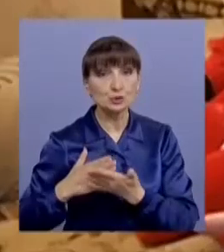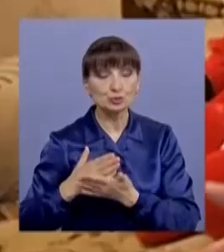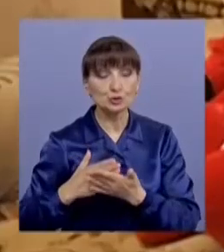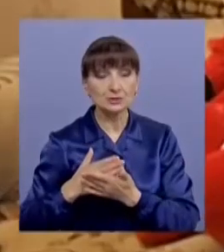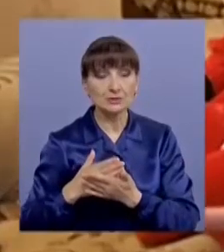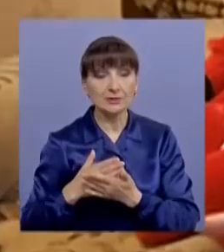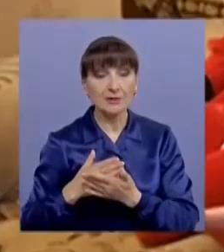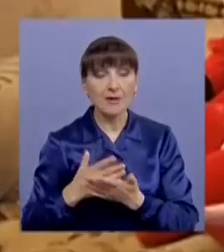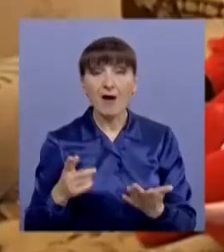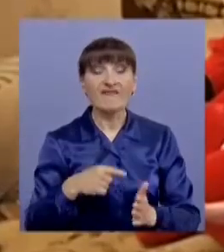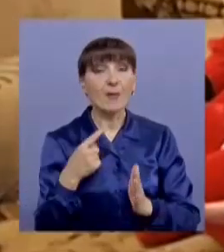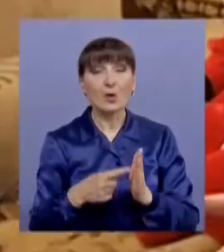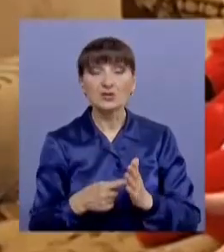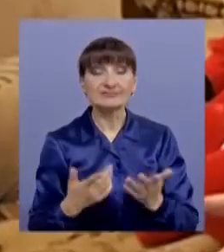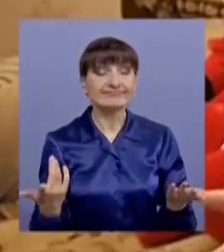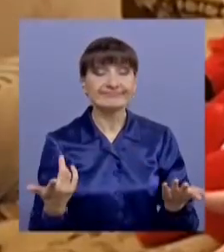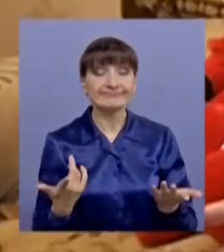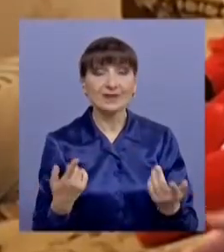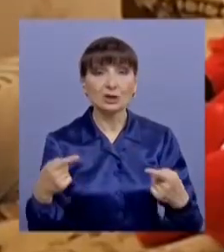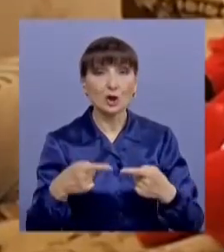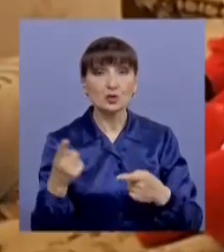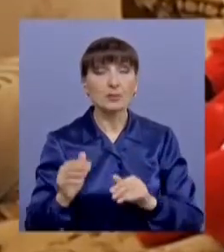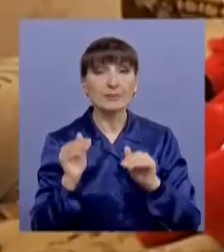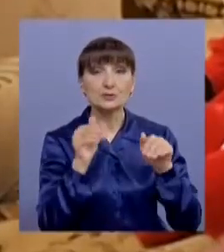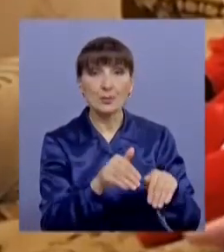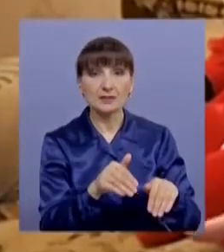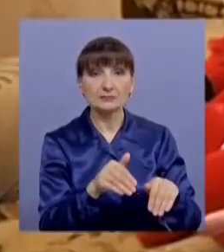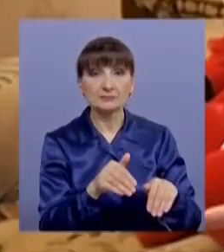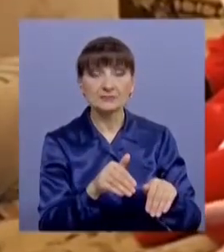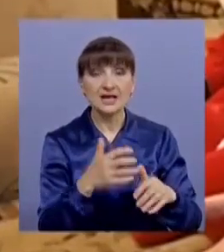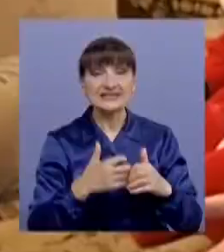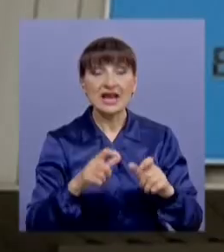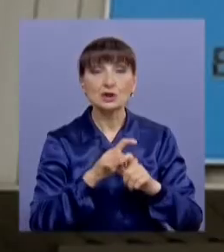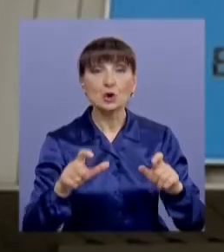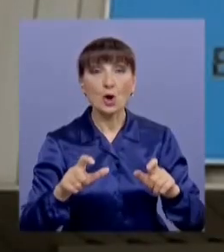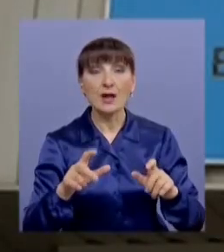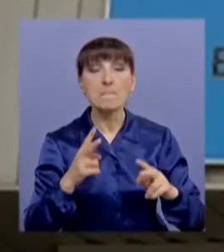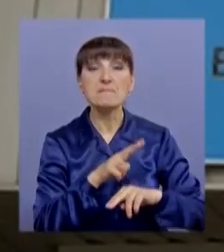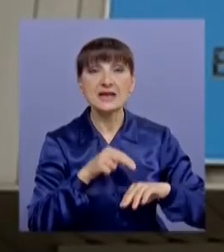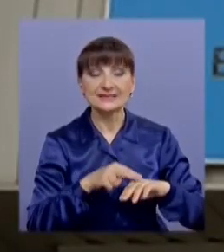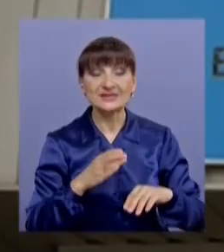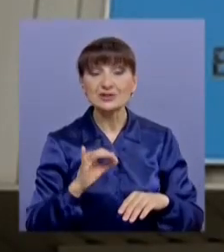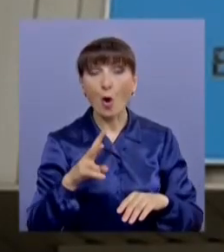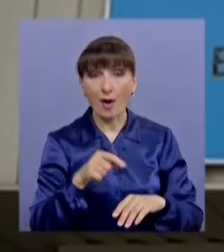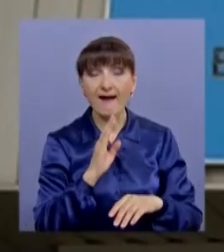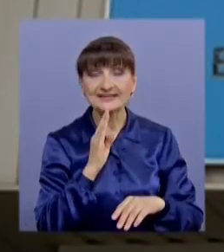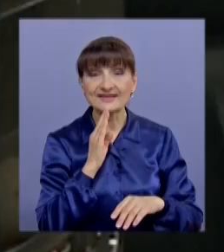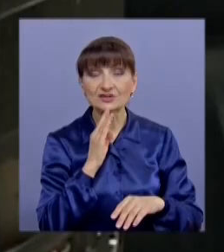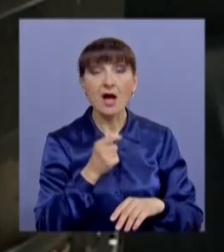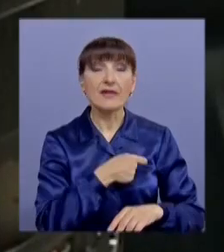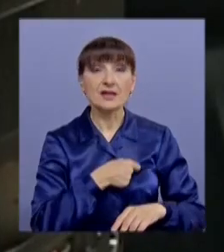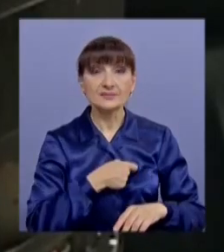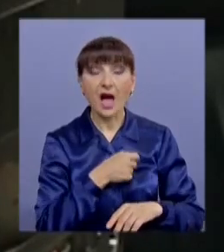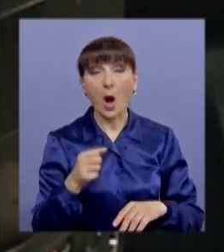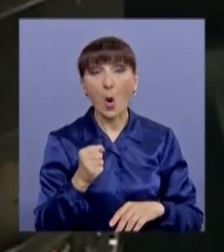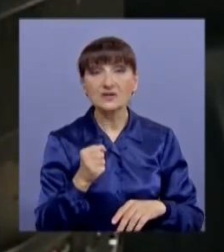ну, вопрос однозначно был решен. Он поступил в среднюю школу милиции. Сноха этого дома Эльмира Данник, инспектор в